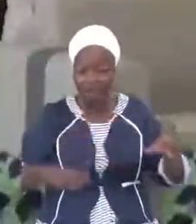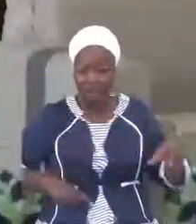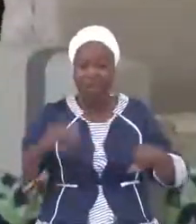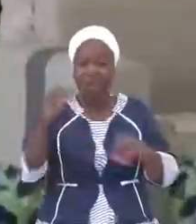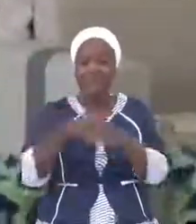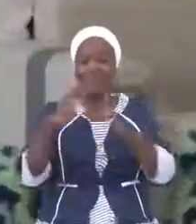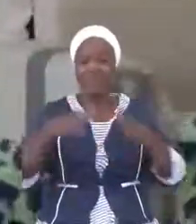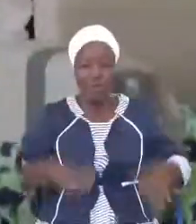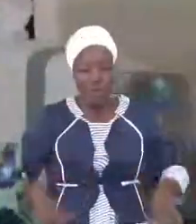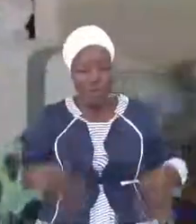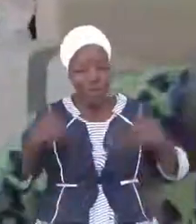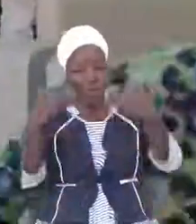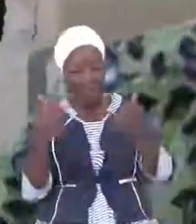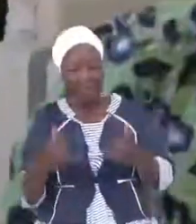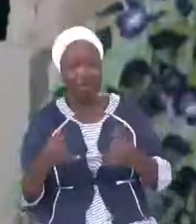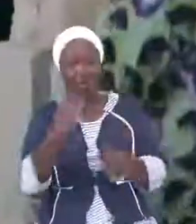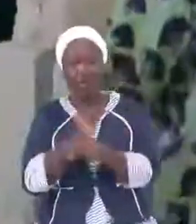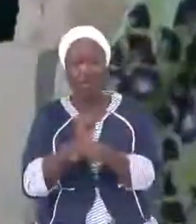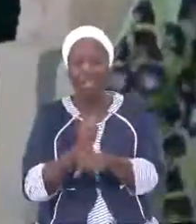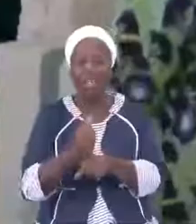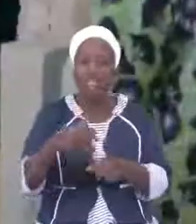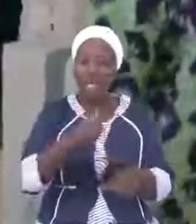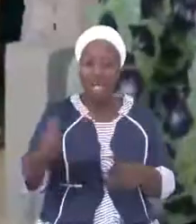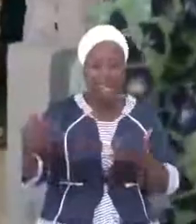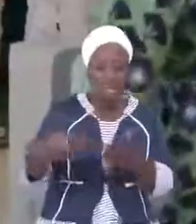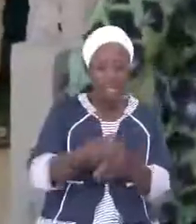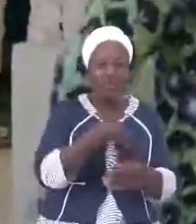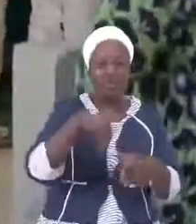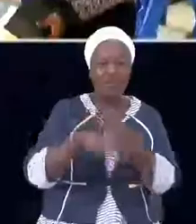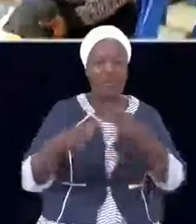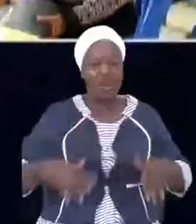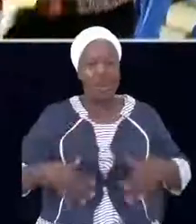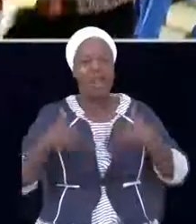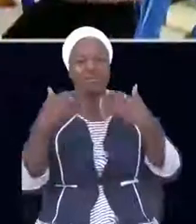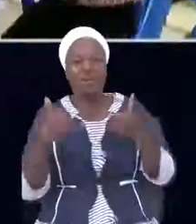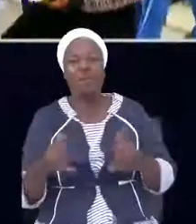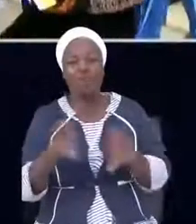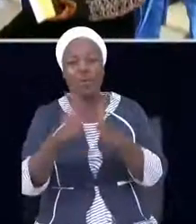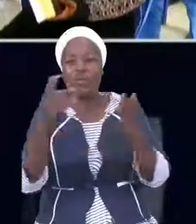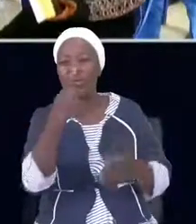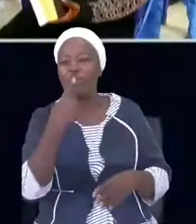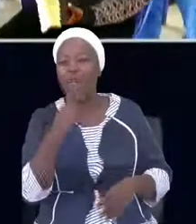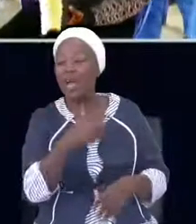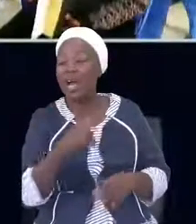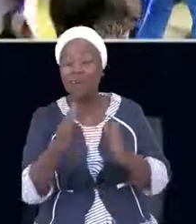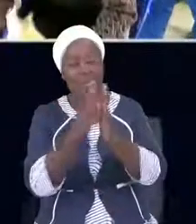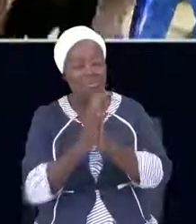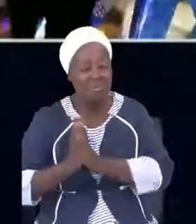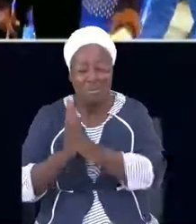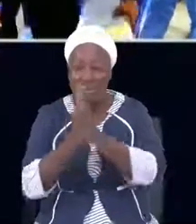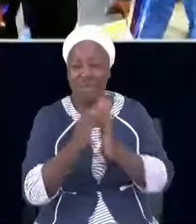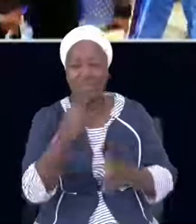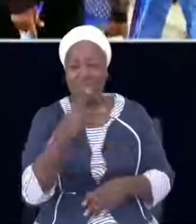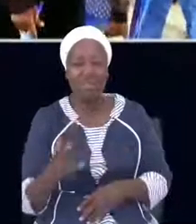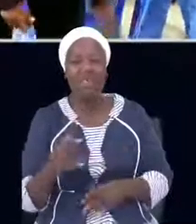de cette résurrection, cette puissance de résurrection agissant à nouveau dans votre vie. Ouvrez la